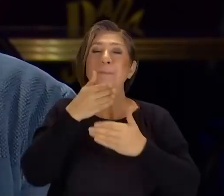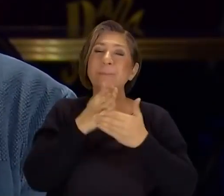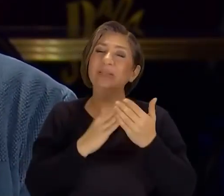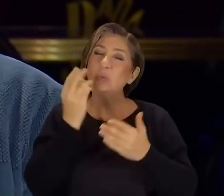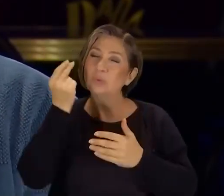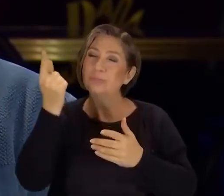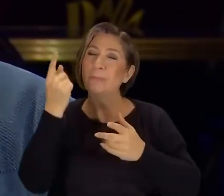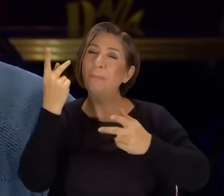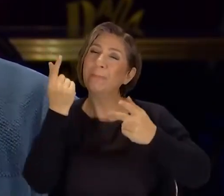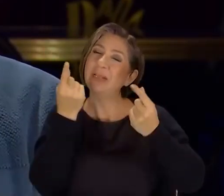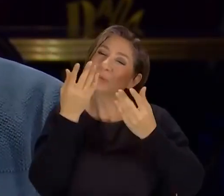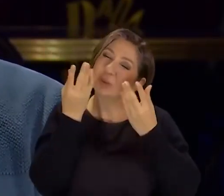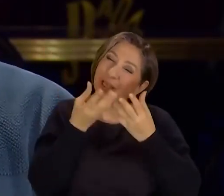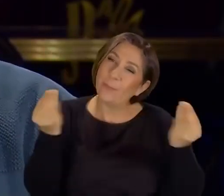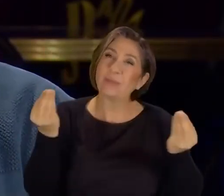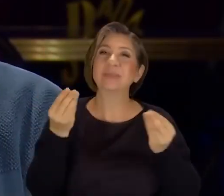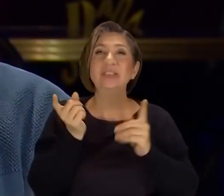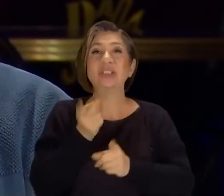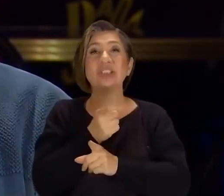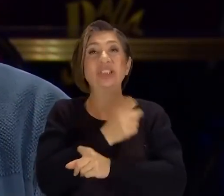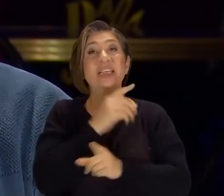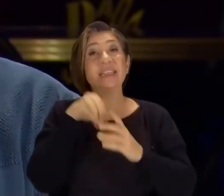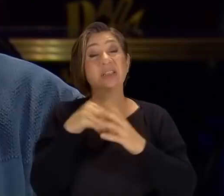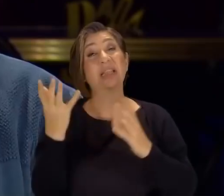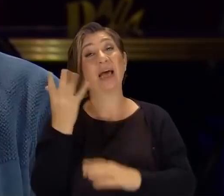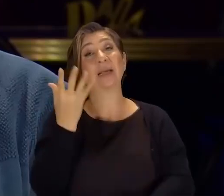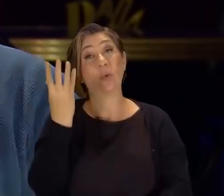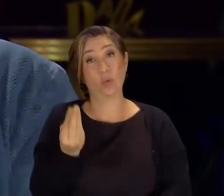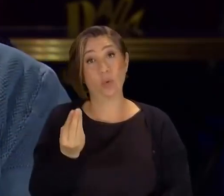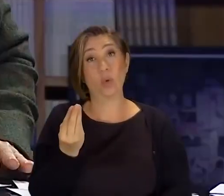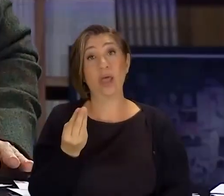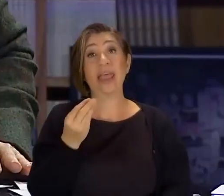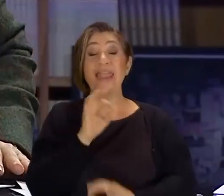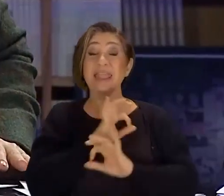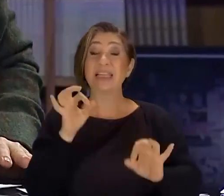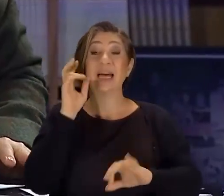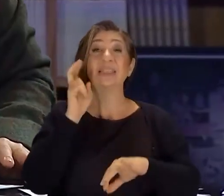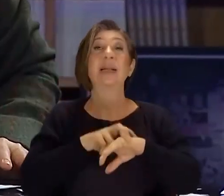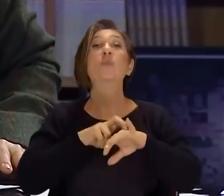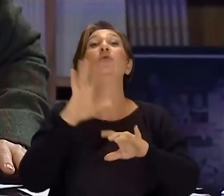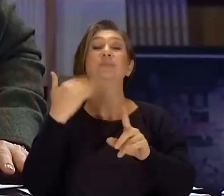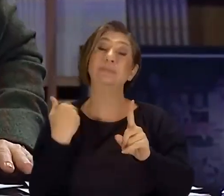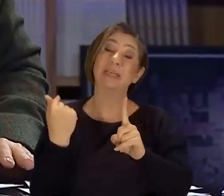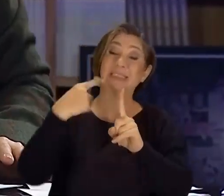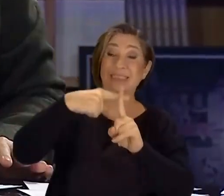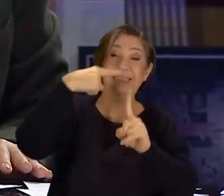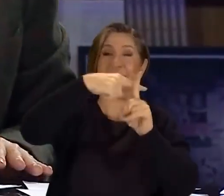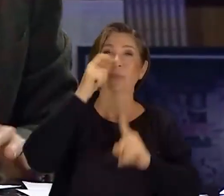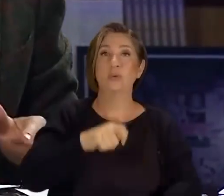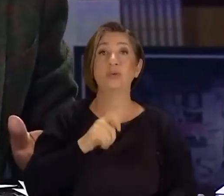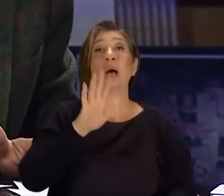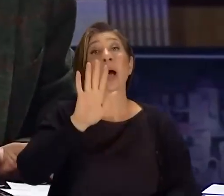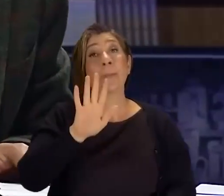unutmamız kaybetmemiz belki çeşitlilik yaratmamız açılan daha iyi oluyor Evet Cihan net hatırlayamıyorum ve aşağıda öyle abi ya Şuna